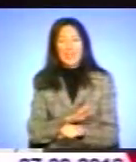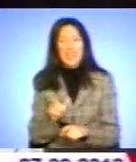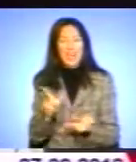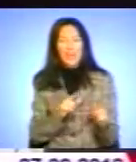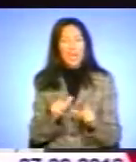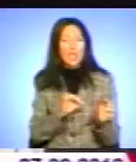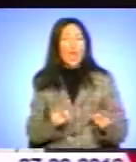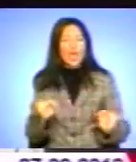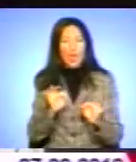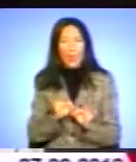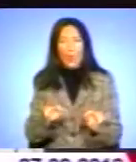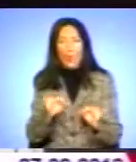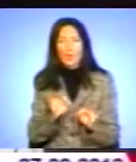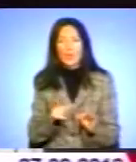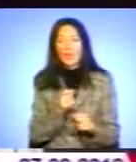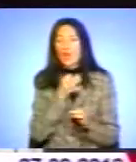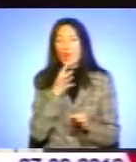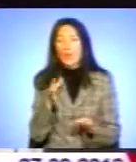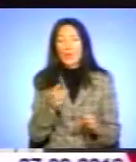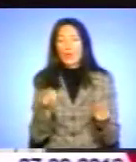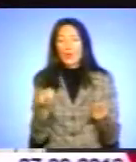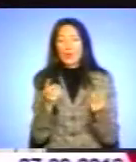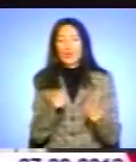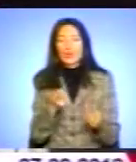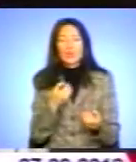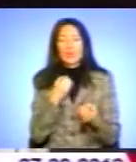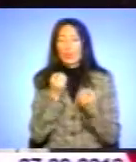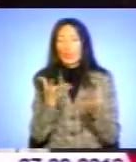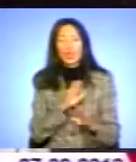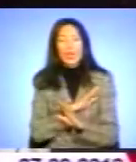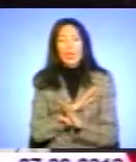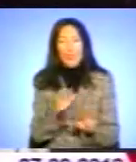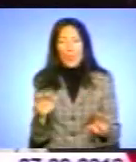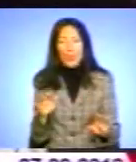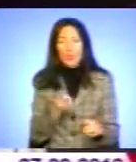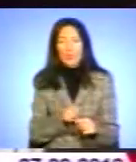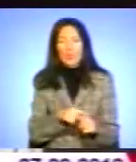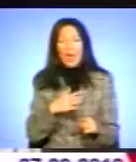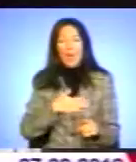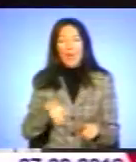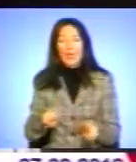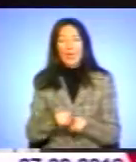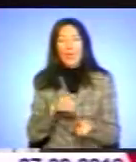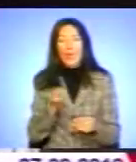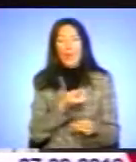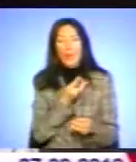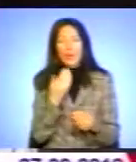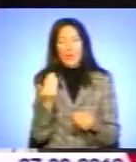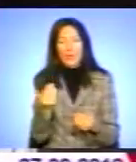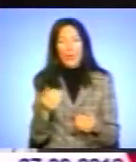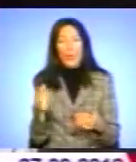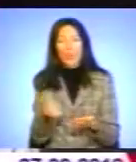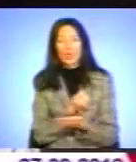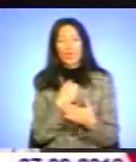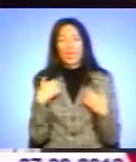ніколи на любі пожари, щоб в нас їх просто не було. Тобто це моє таке побажання вам. Удачі,